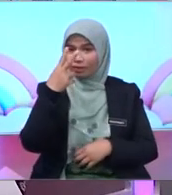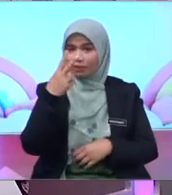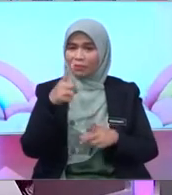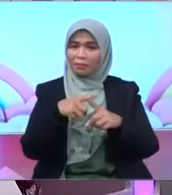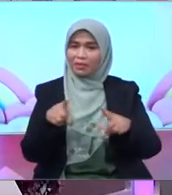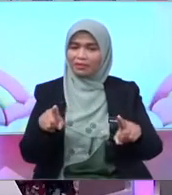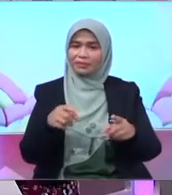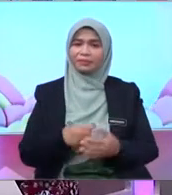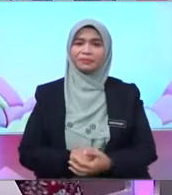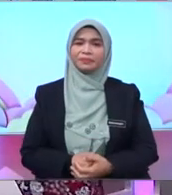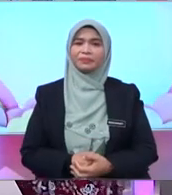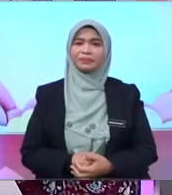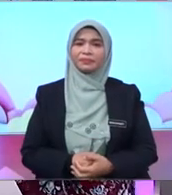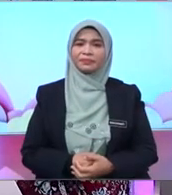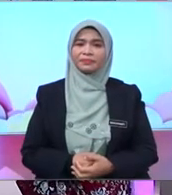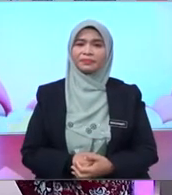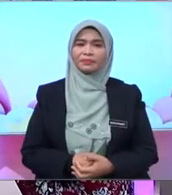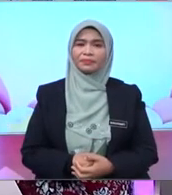Patrick Nights